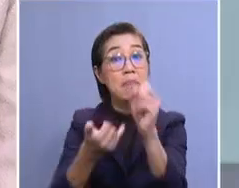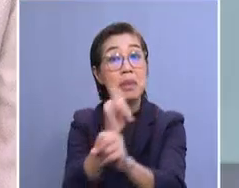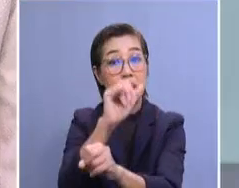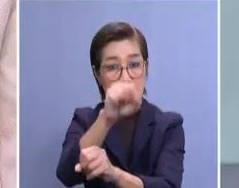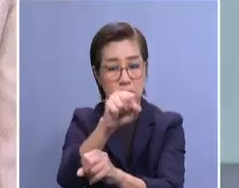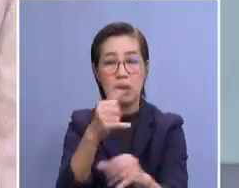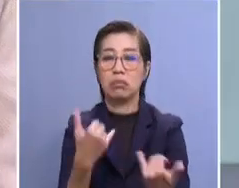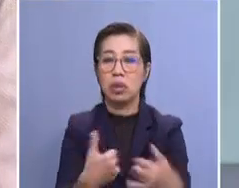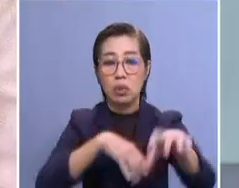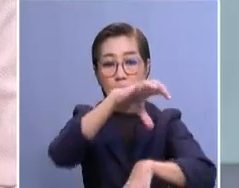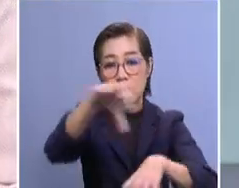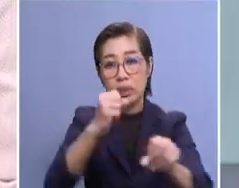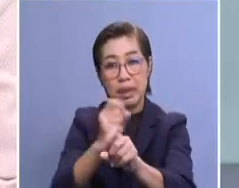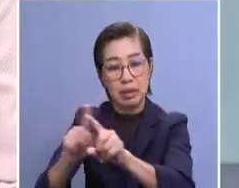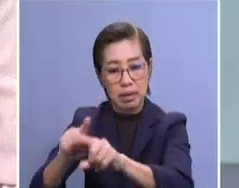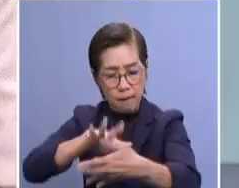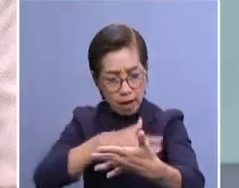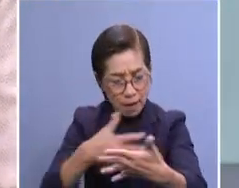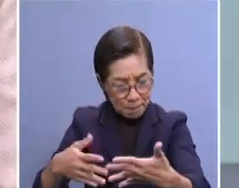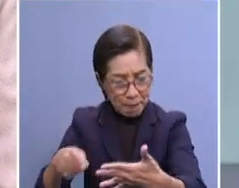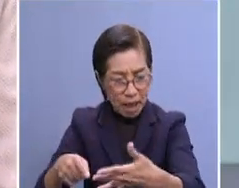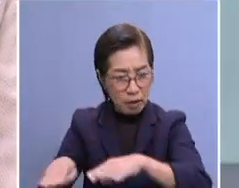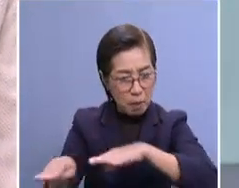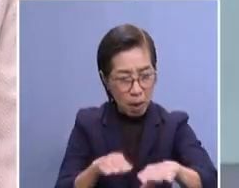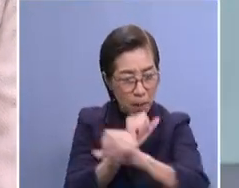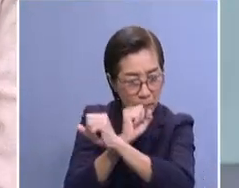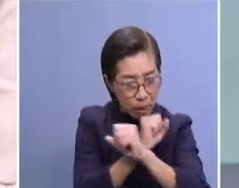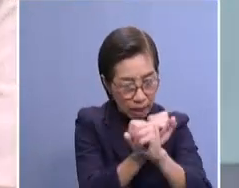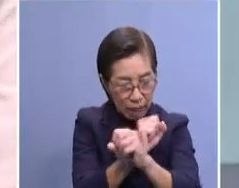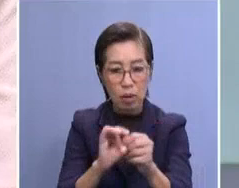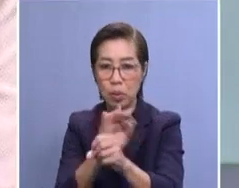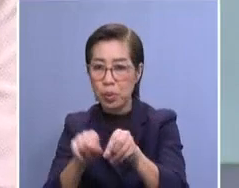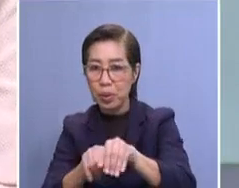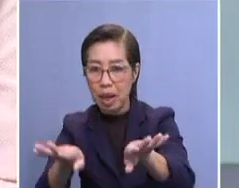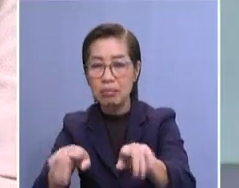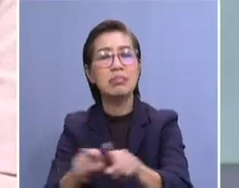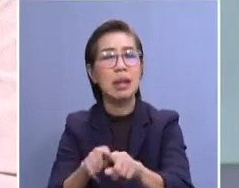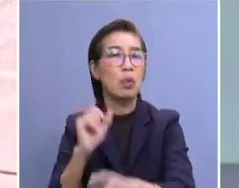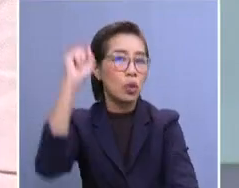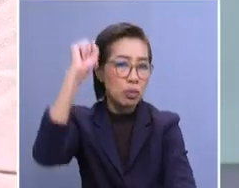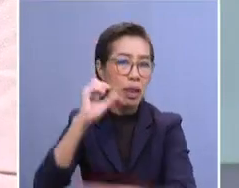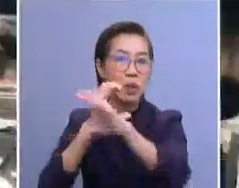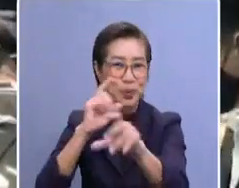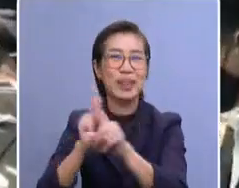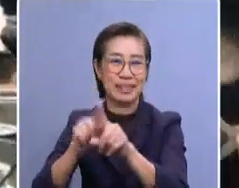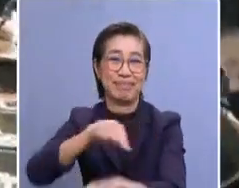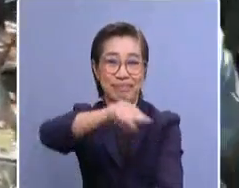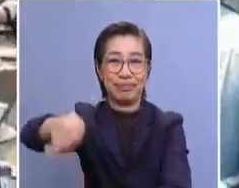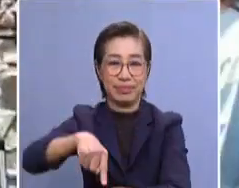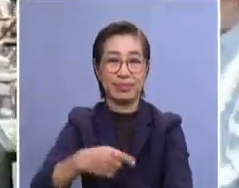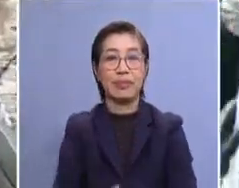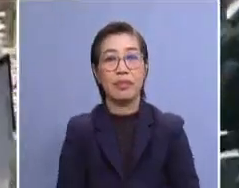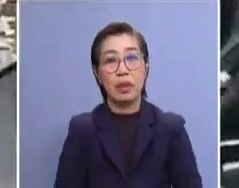มีหลายหน่วยงานเตรียมความพร้อมมาตรการรองรับควบคู่กับการเฝ้าระวังการแพร่ระบาดโดยเฉพาะเรื่องขนส่งสาธารณะค่ะเริ่มจากคุณทีรถ